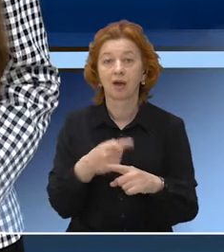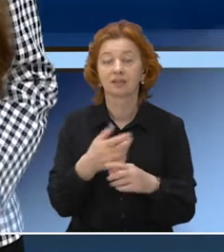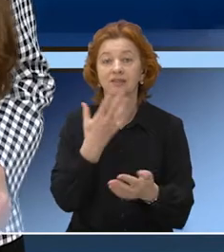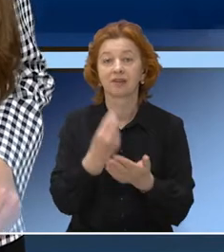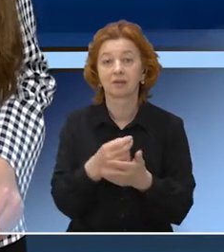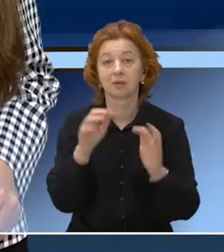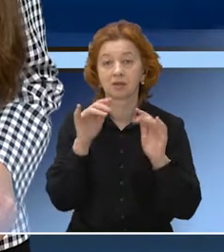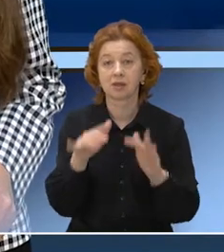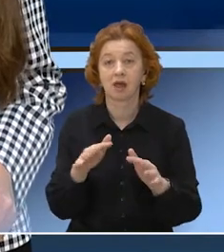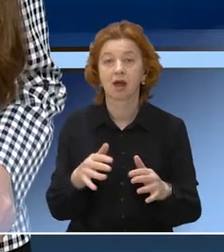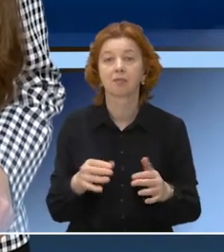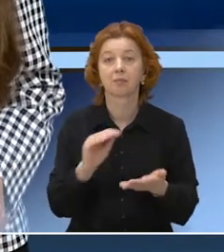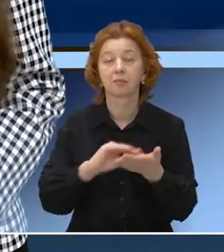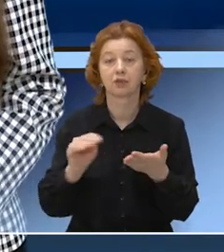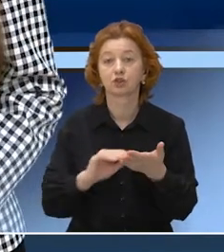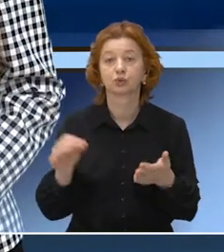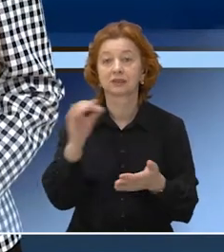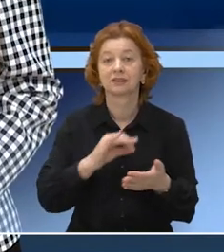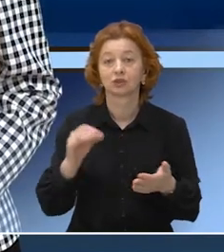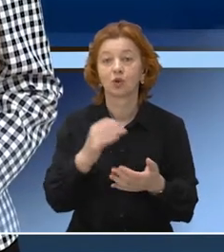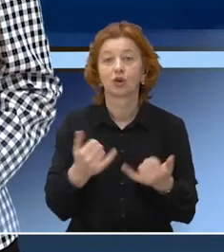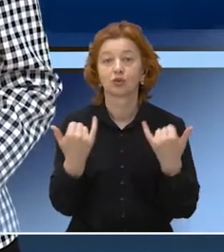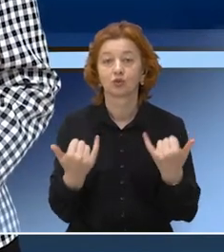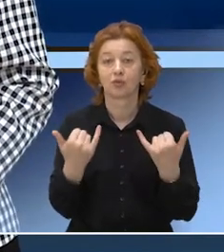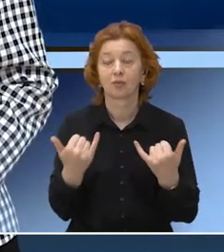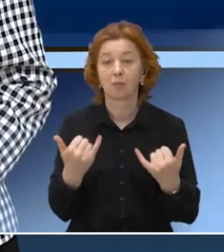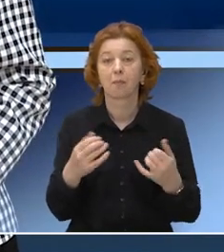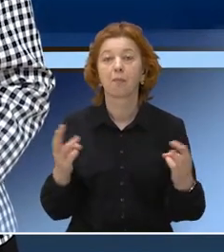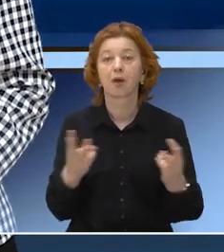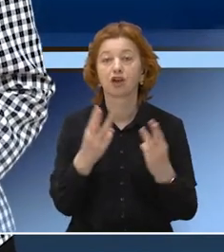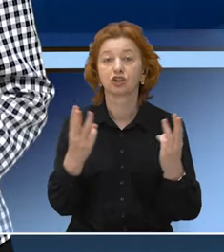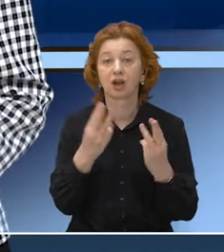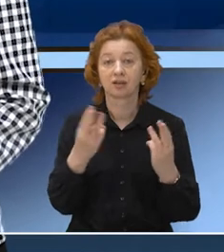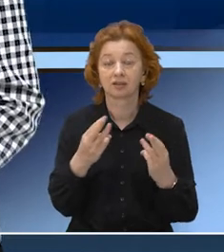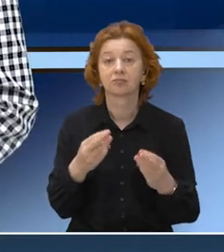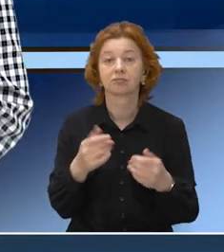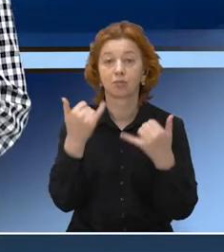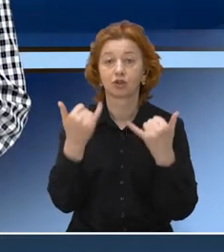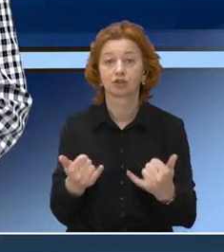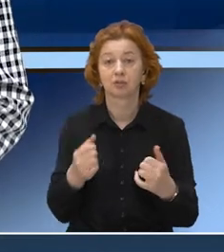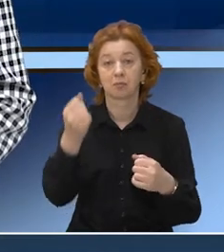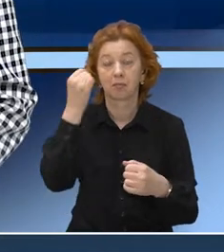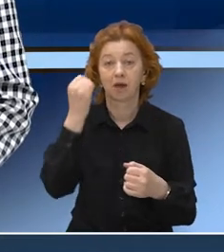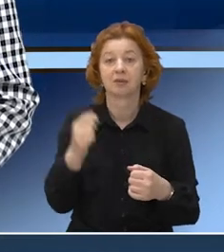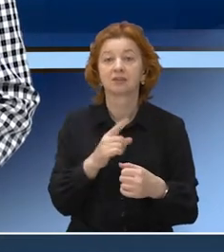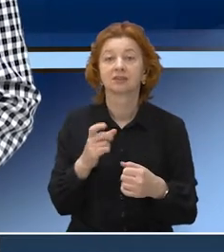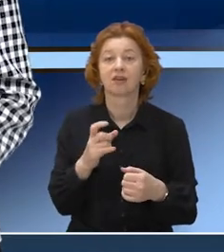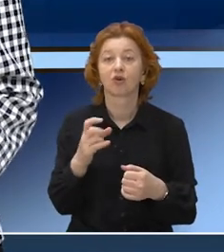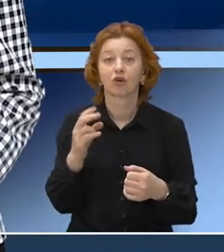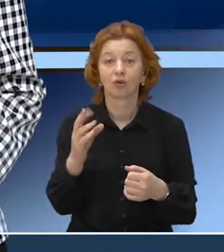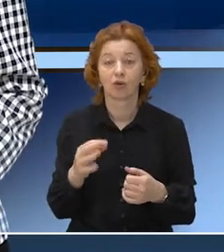которые своими делами пишут историю современности. Сальские пожарные почтили память своего наставника Анатолия